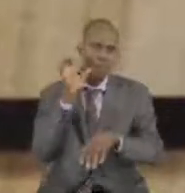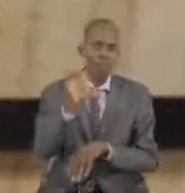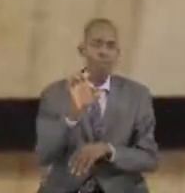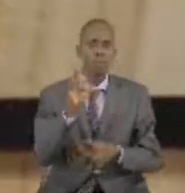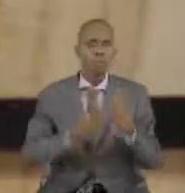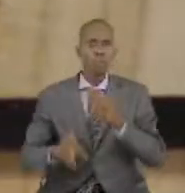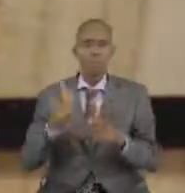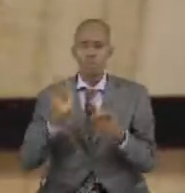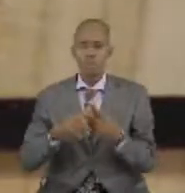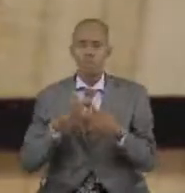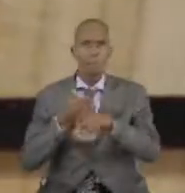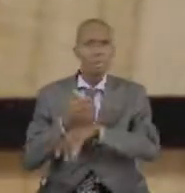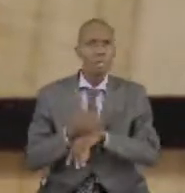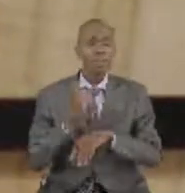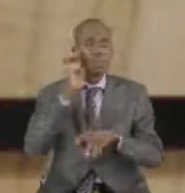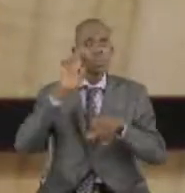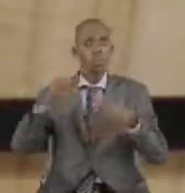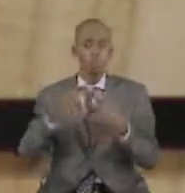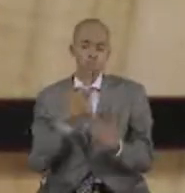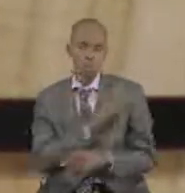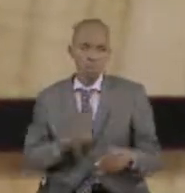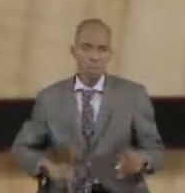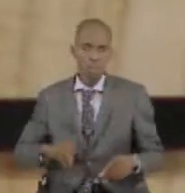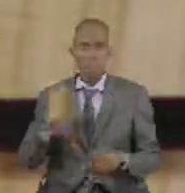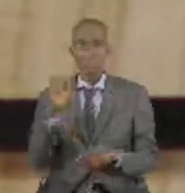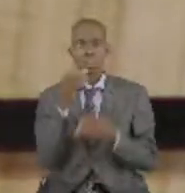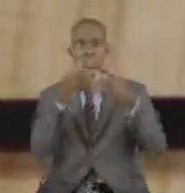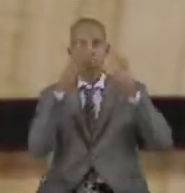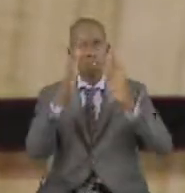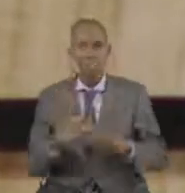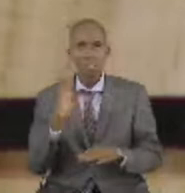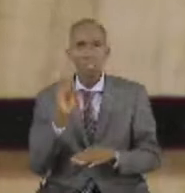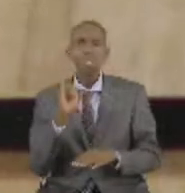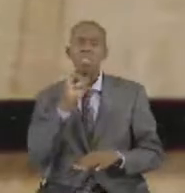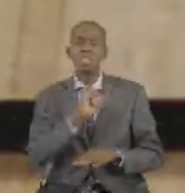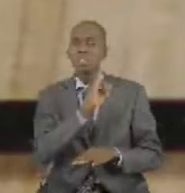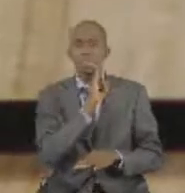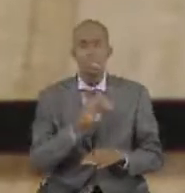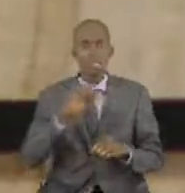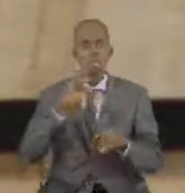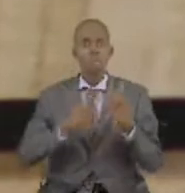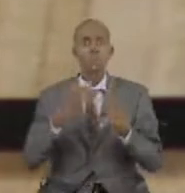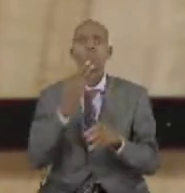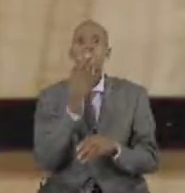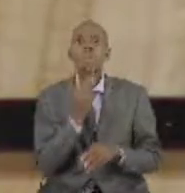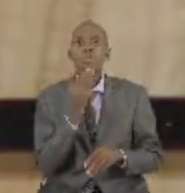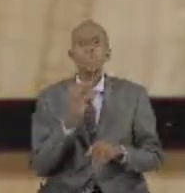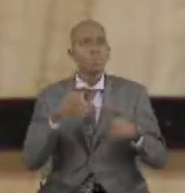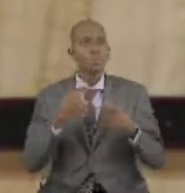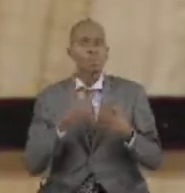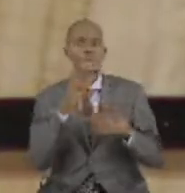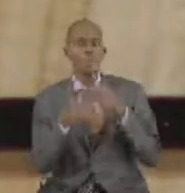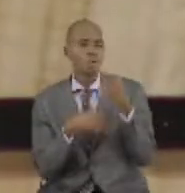te tuer maintenant il aurait pas versé perso vers le dirigeant vers les escaliers vers le givre vers le roi les pailles sommes